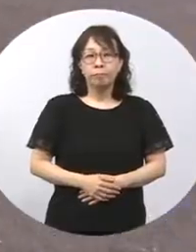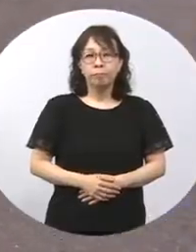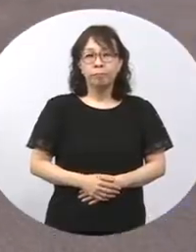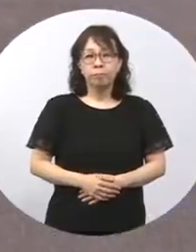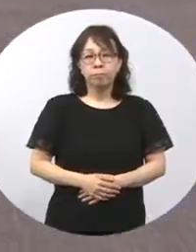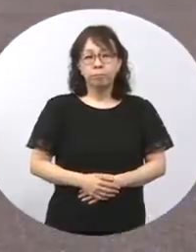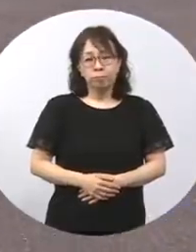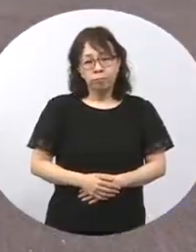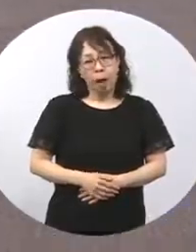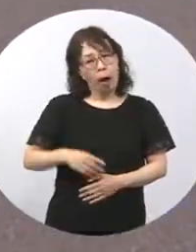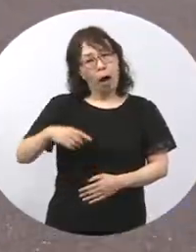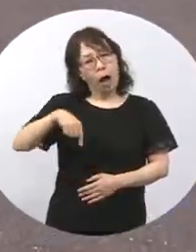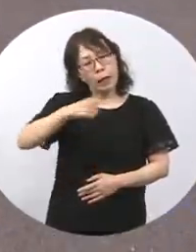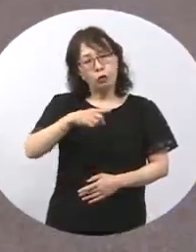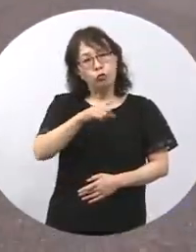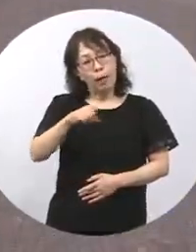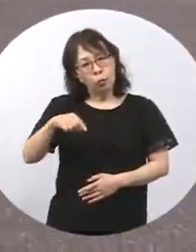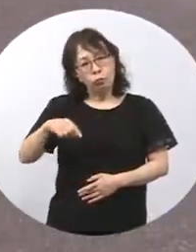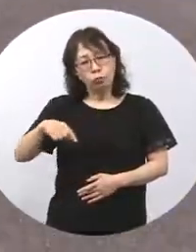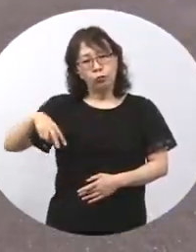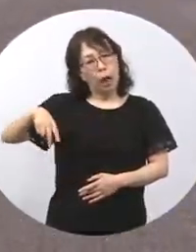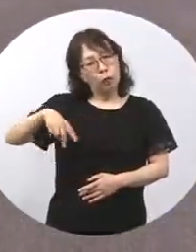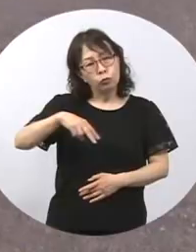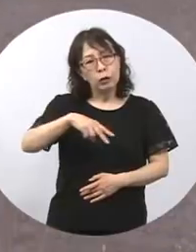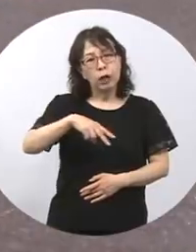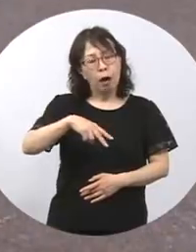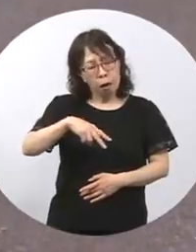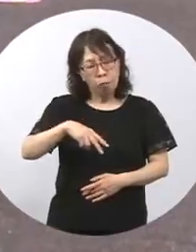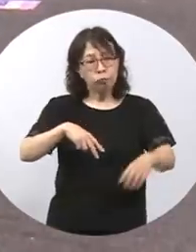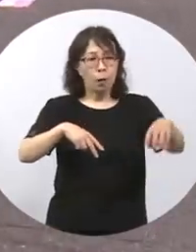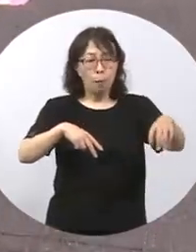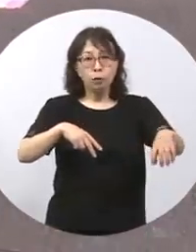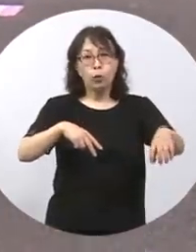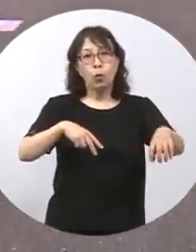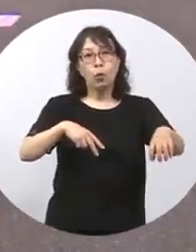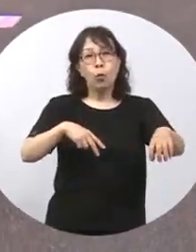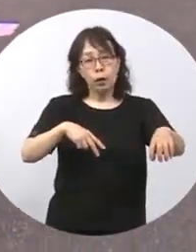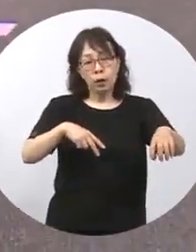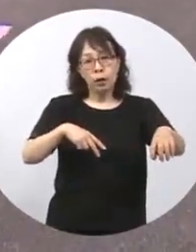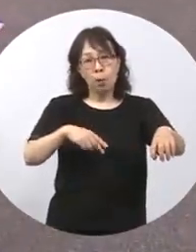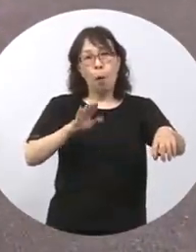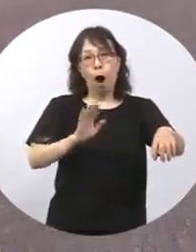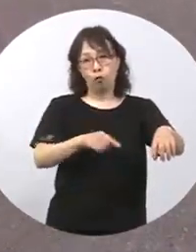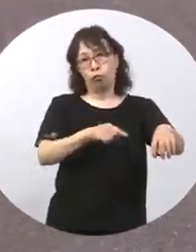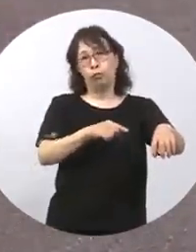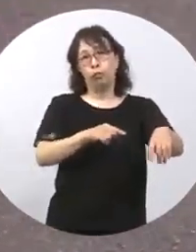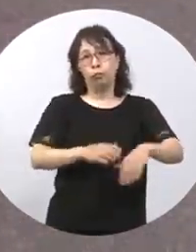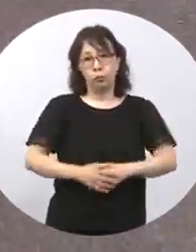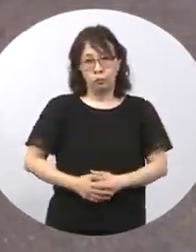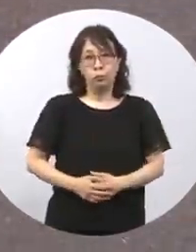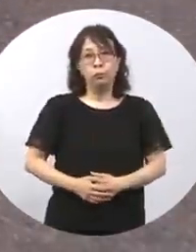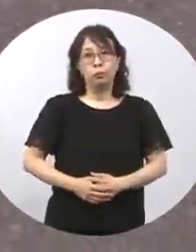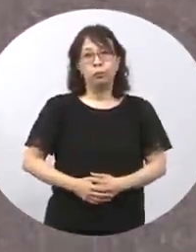いうともう100メートルくらい歩いたかなっていうくらいの場所にもうポイントがあります。